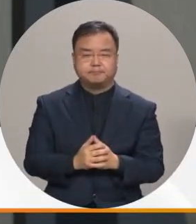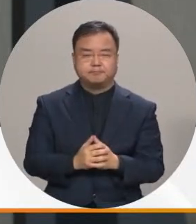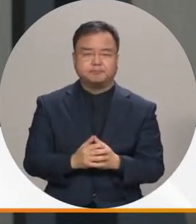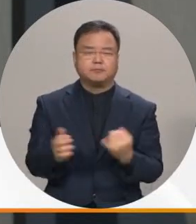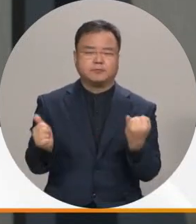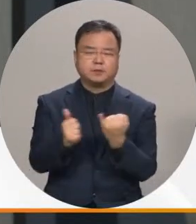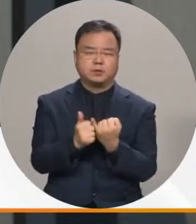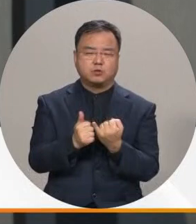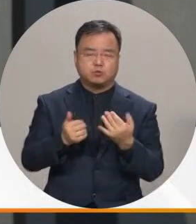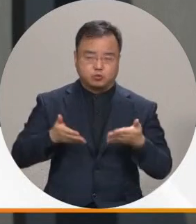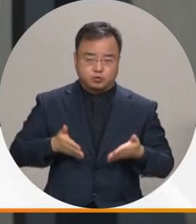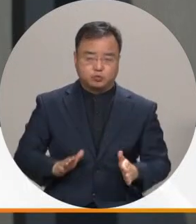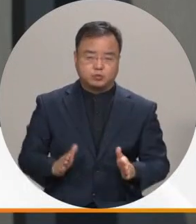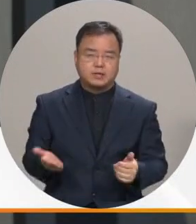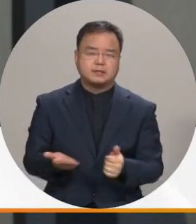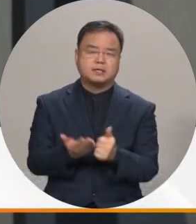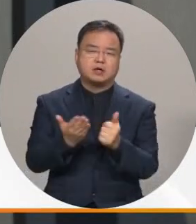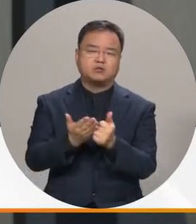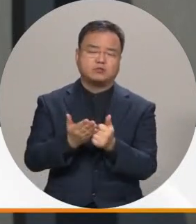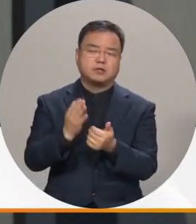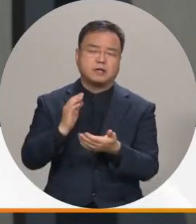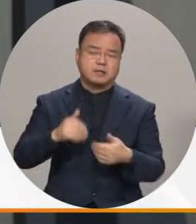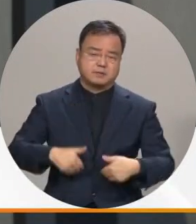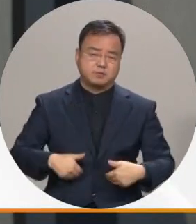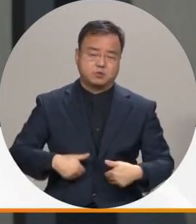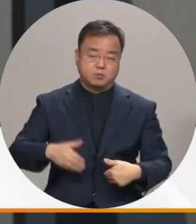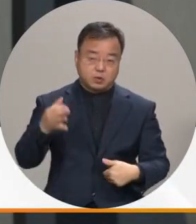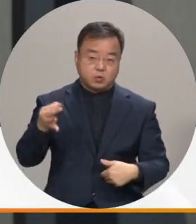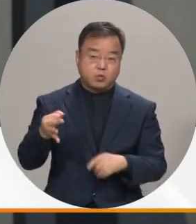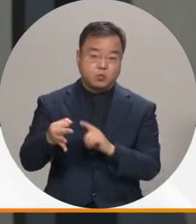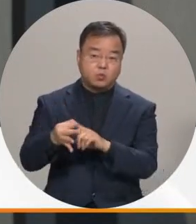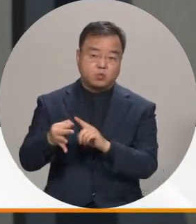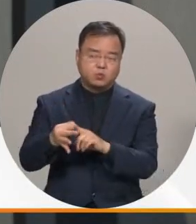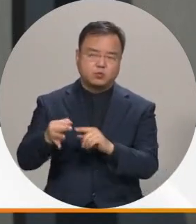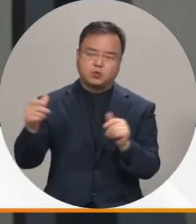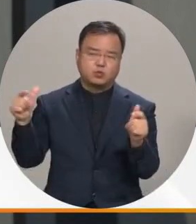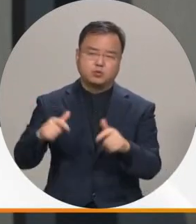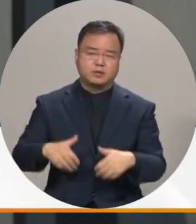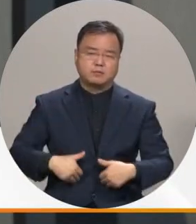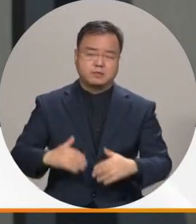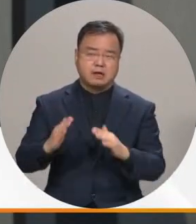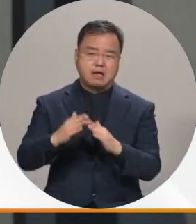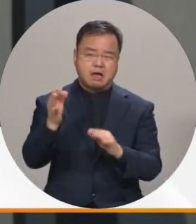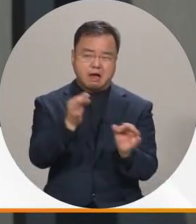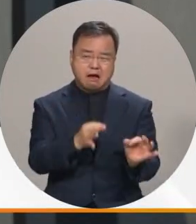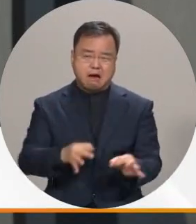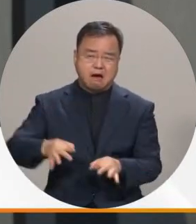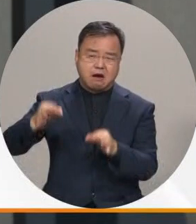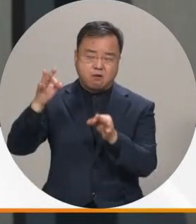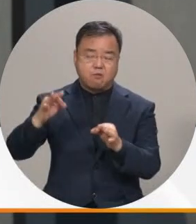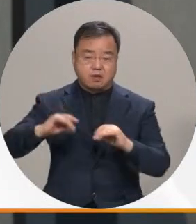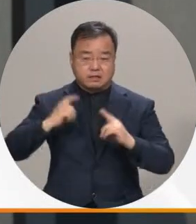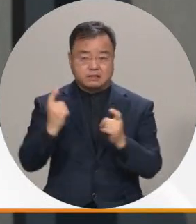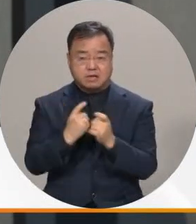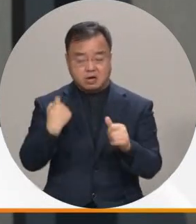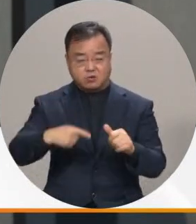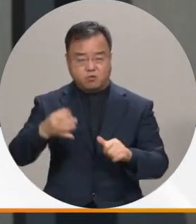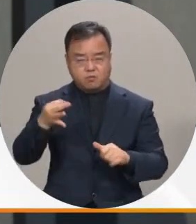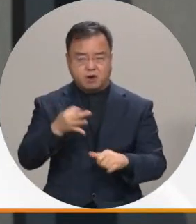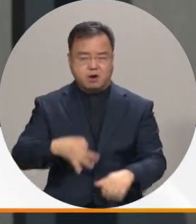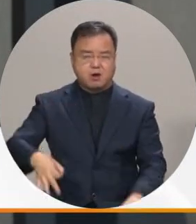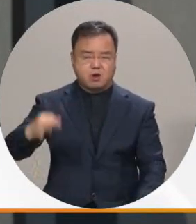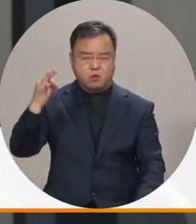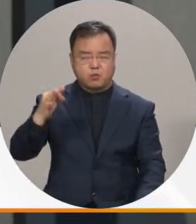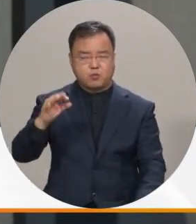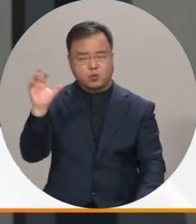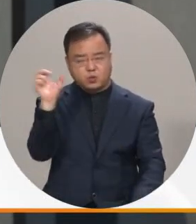양육의 비용이 좀 완화될 필요가 있다라는 것입니다 지금 높은 집값이 그가 높은 사교육비 그리고 양질의